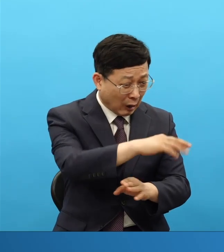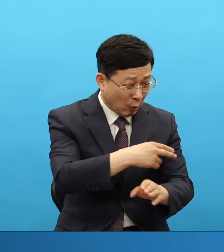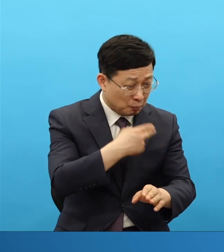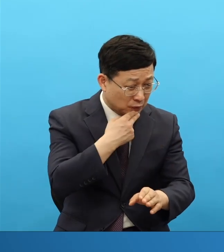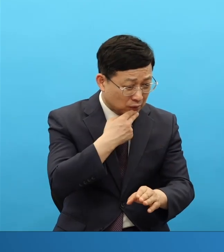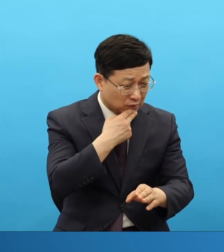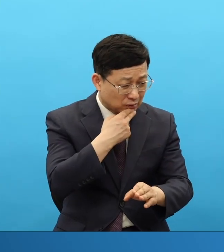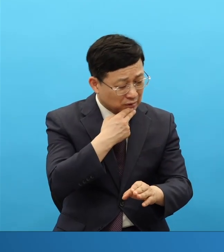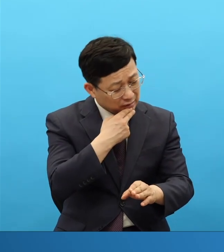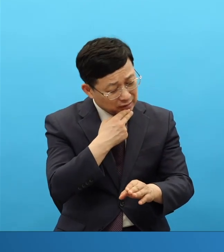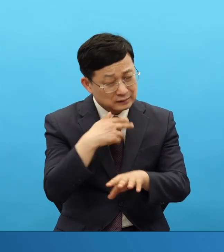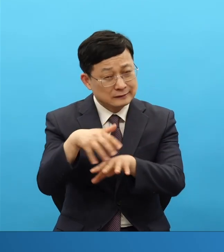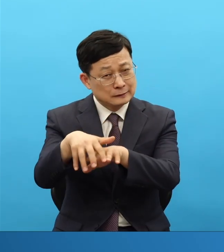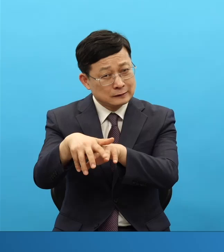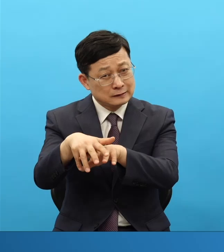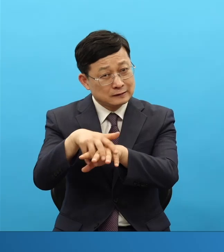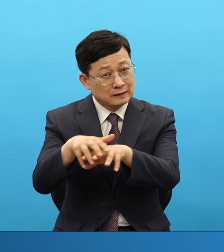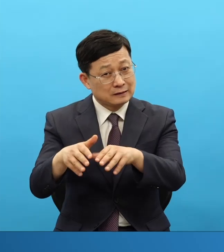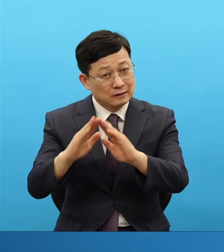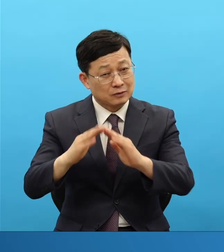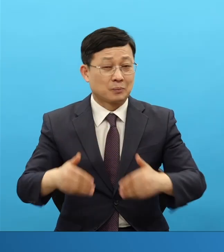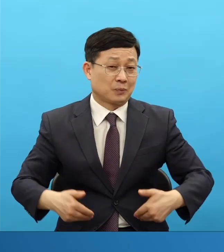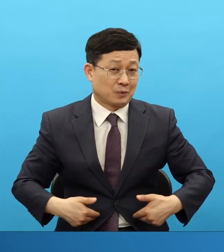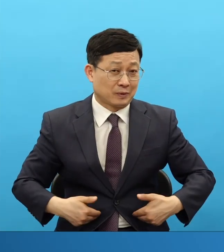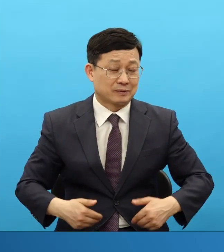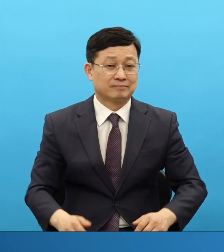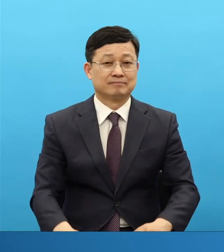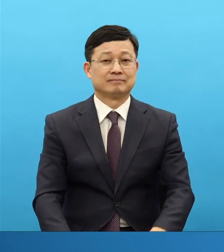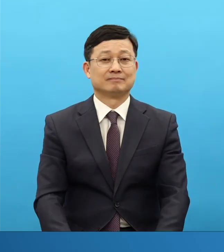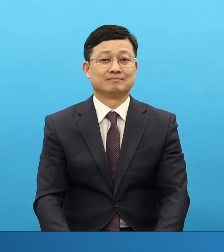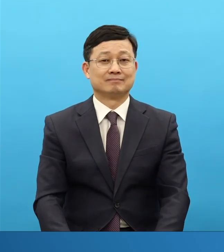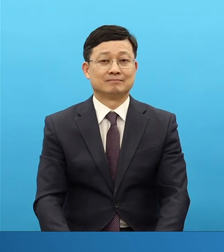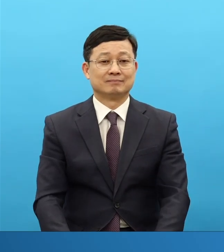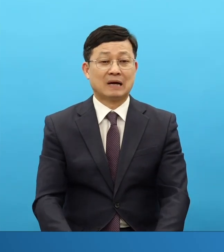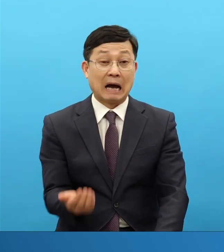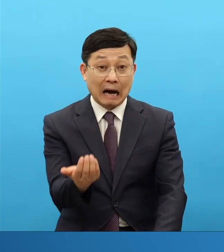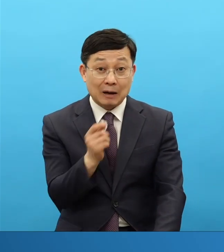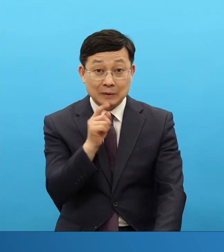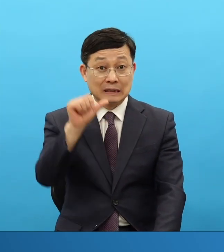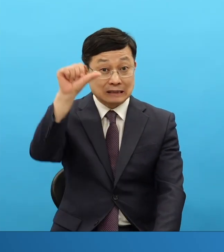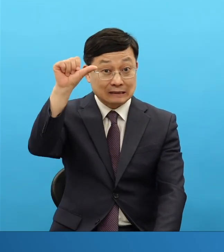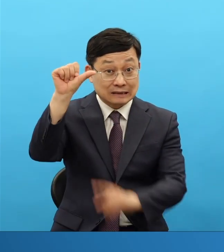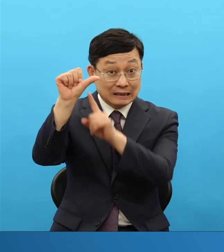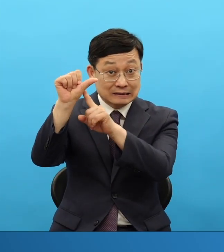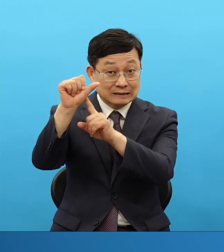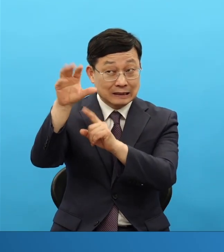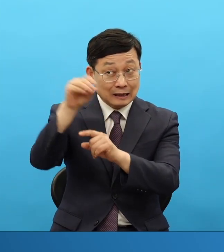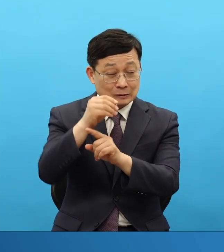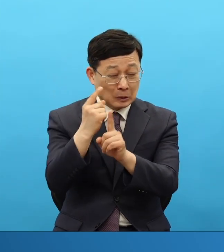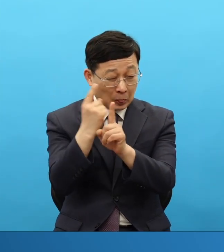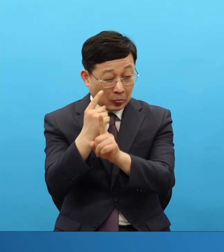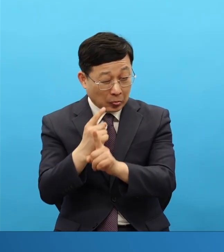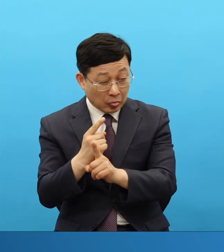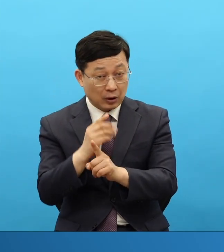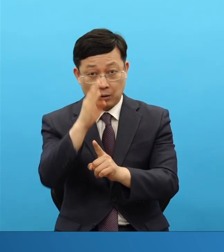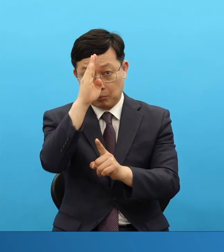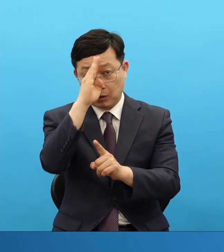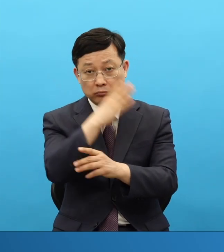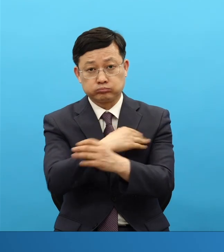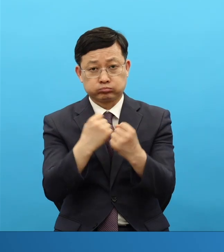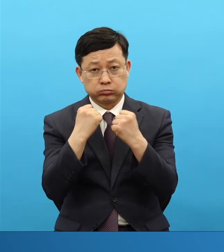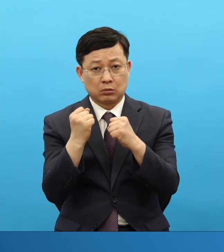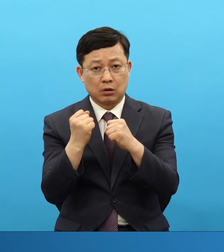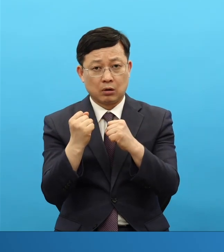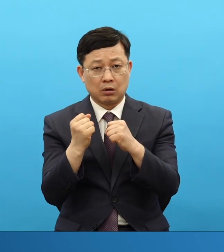시스템이 없어요. And so there's no system. 아까 말한 대로 5가지만 도와주면 질병 치유될 건데 As I said earlier, if you just help them with 5 things,